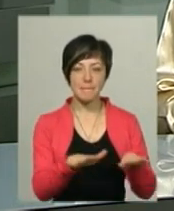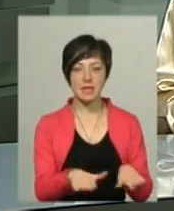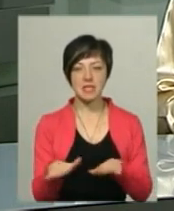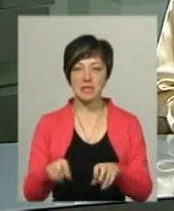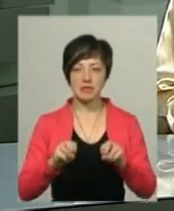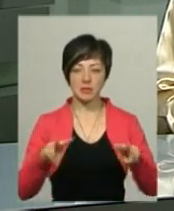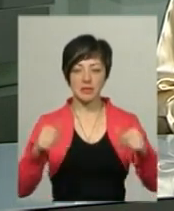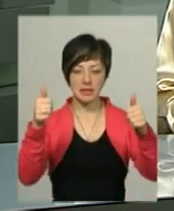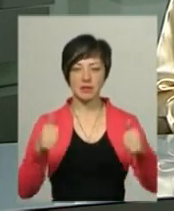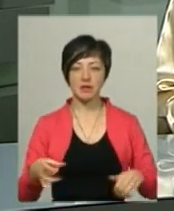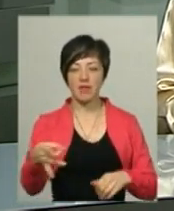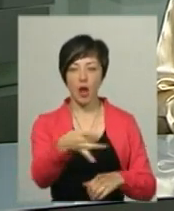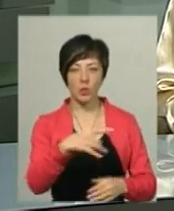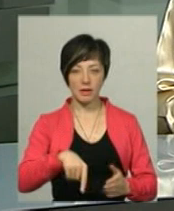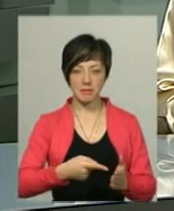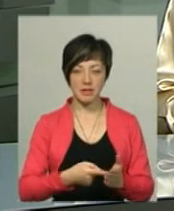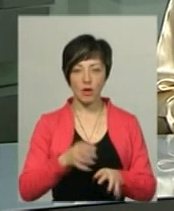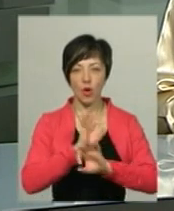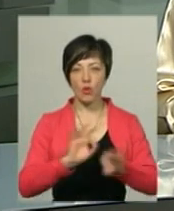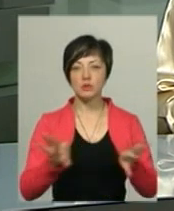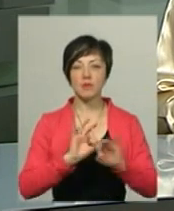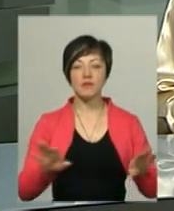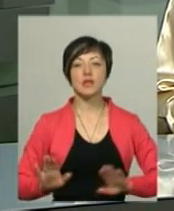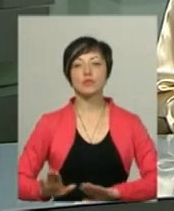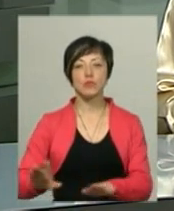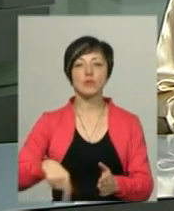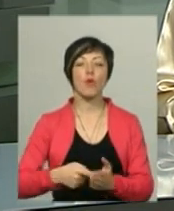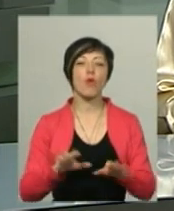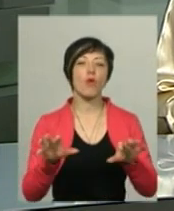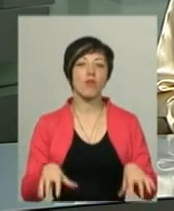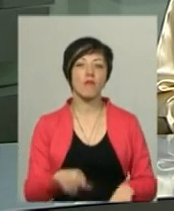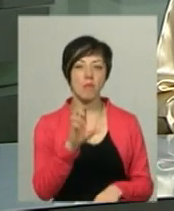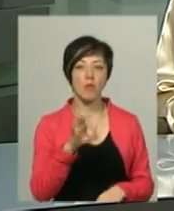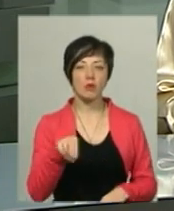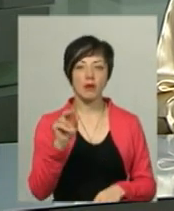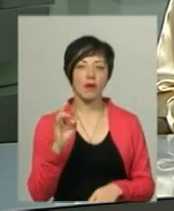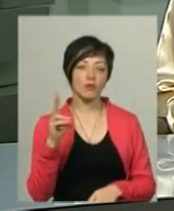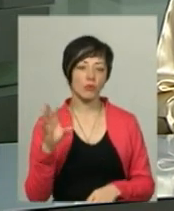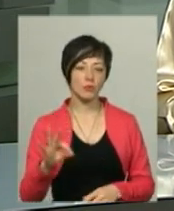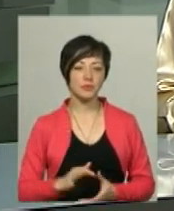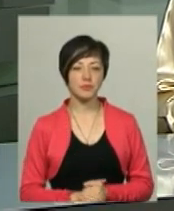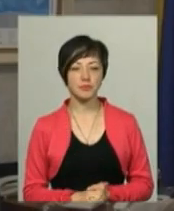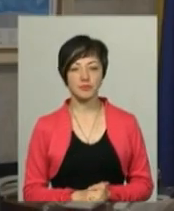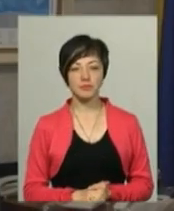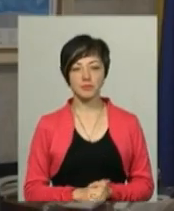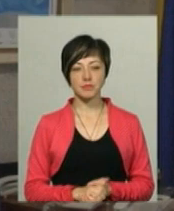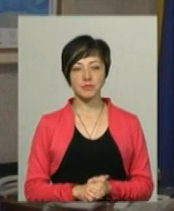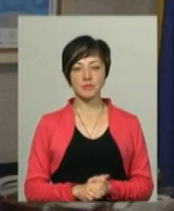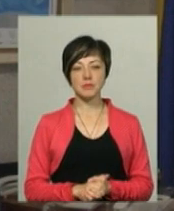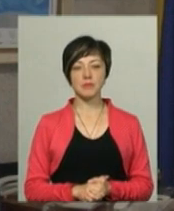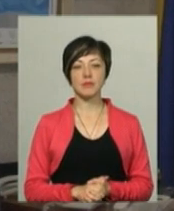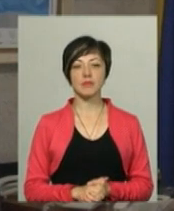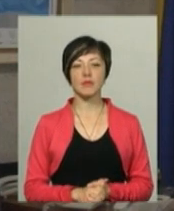для стендів у мікрорайонах міста. Про це розповів заступник Хмельницького міського голови Андрій Бондаренко. У